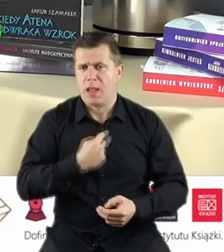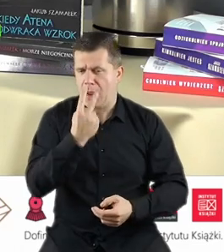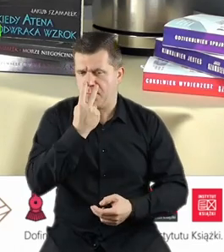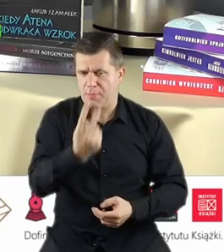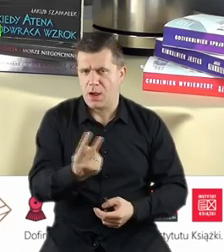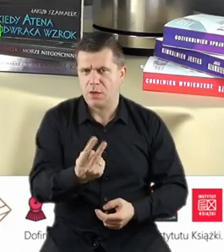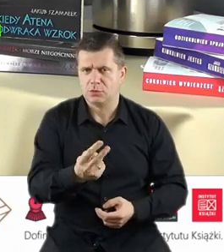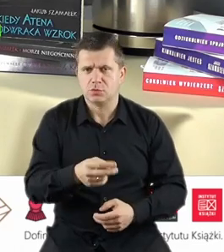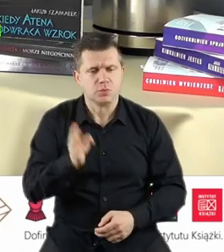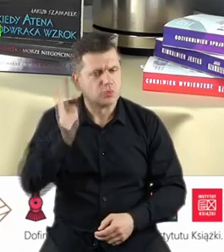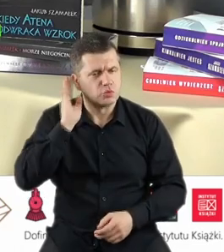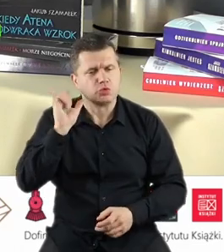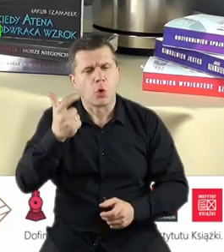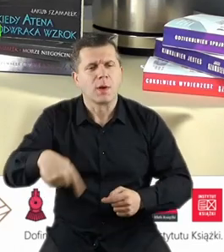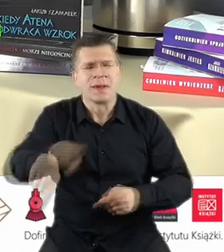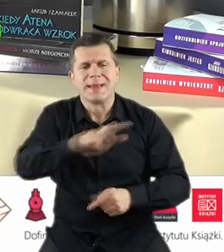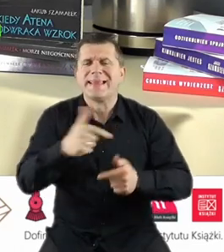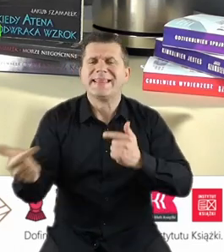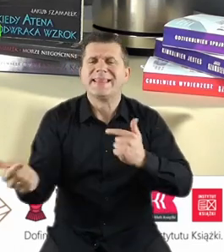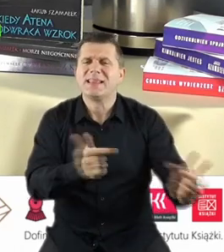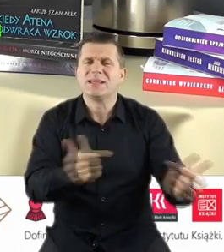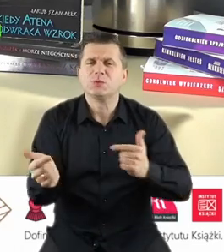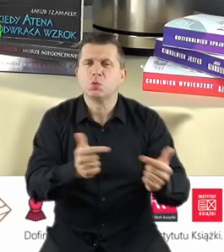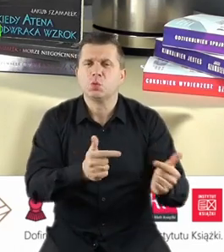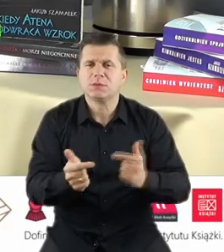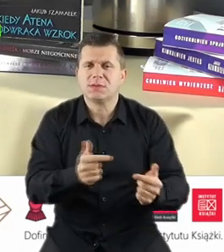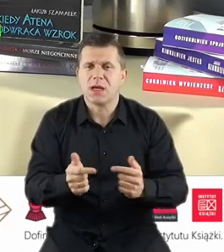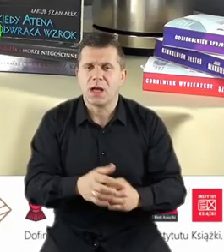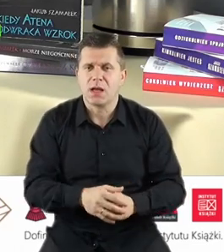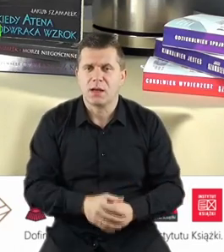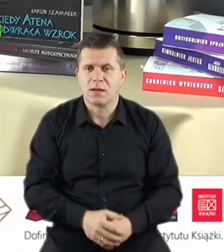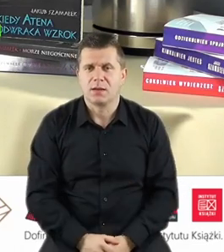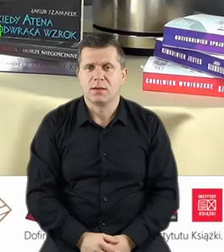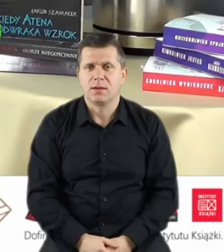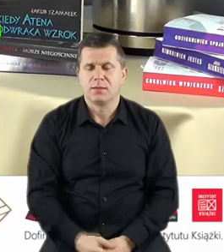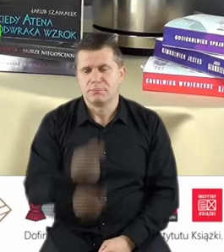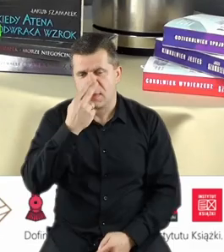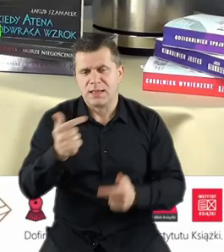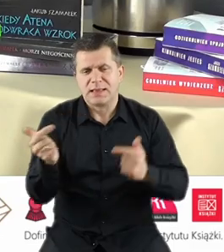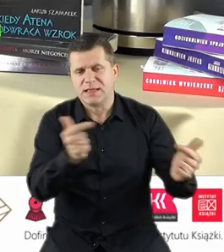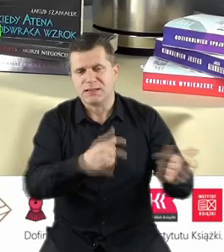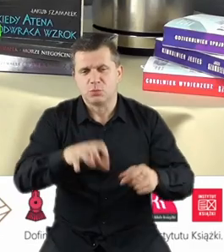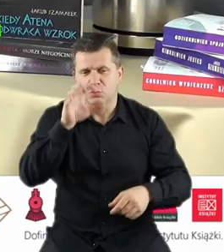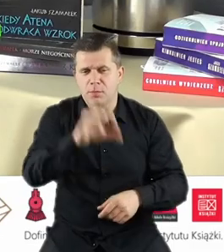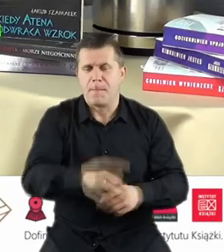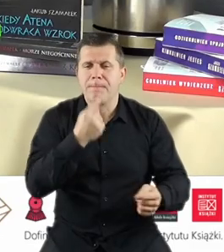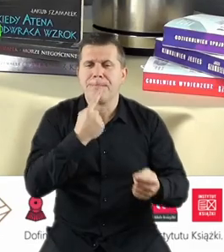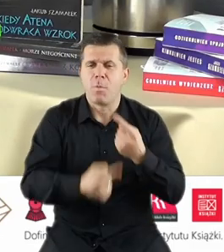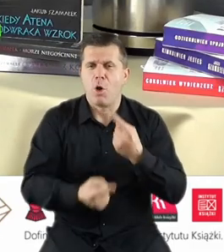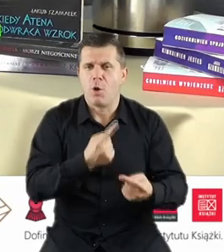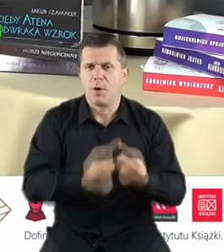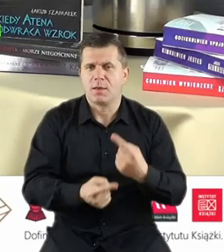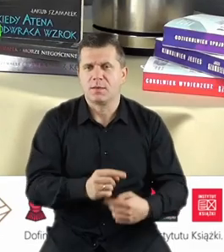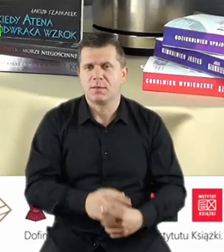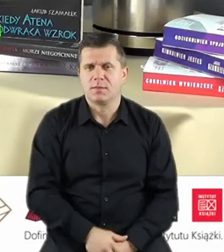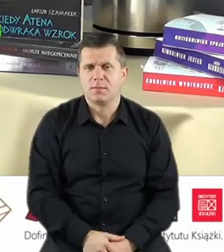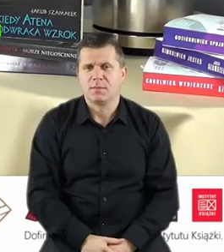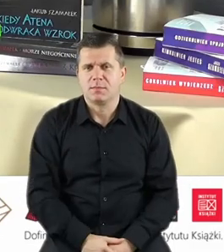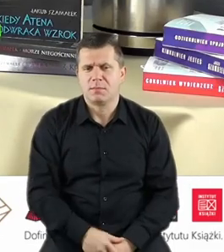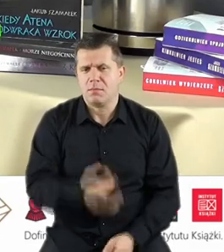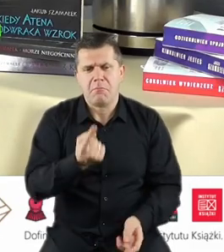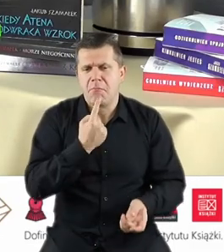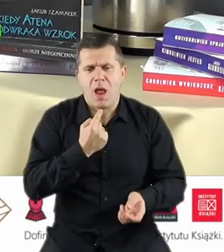się toczy dyskusja, jak patrzę na dyskusje polityczne, to na nie dotyka bardzo wielu ważnych